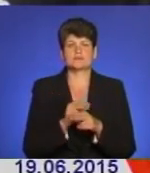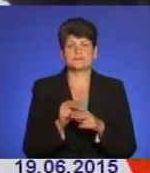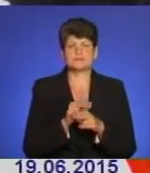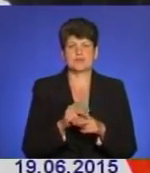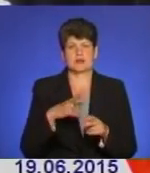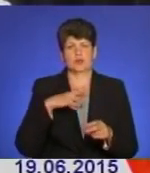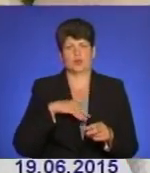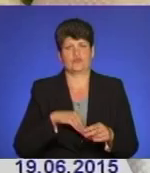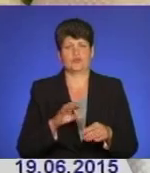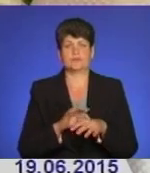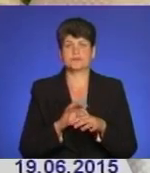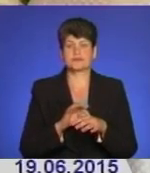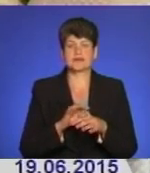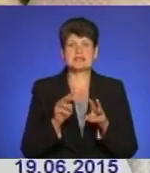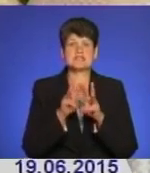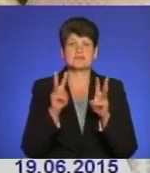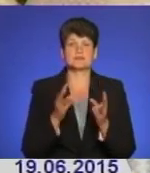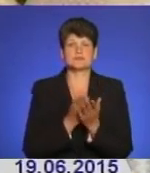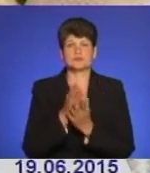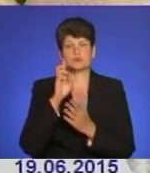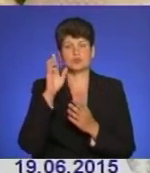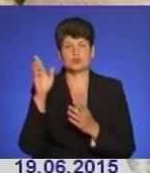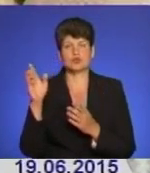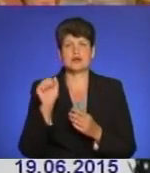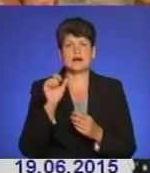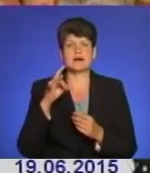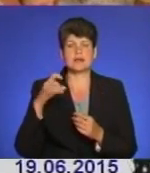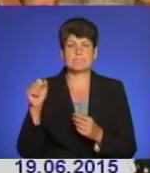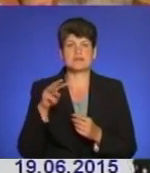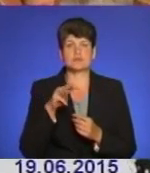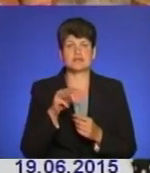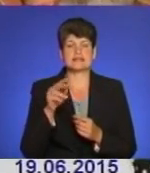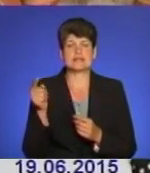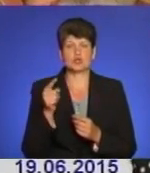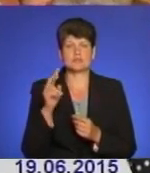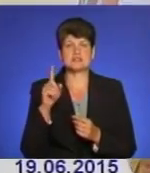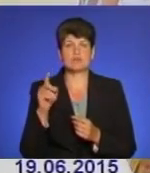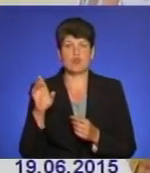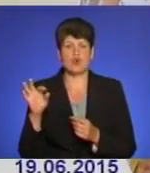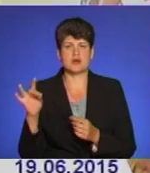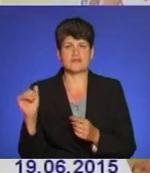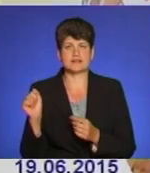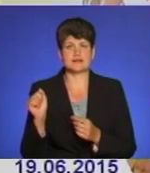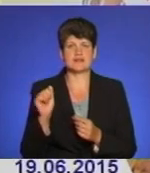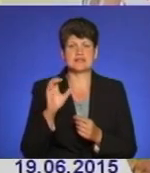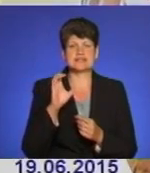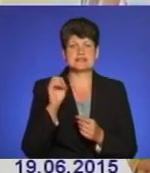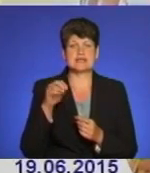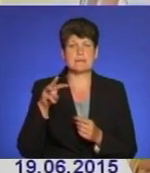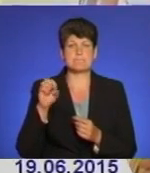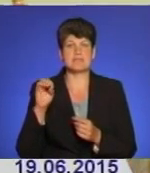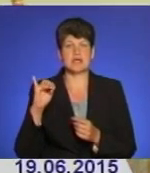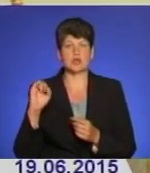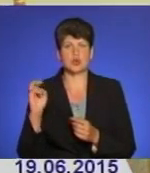а й духовно. Святу літургію відправили архієпископ та митрополит Тернопільсько-Зборівський Кир Василій Семенюк та